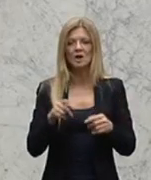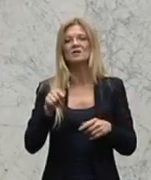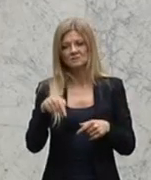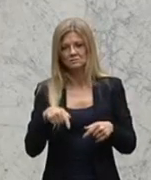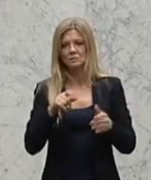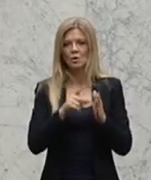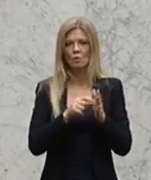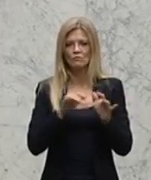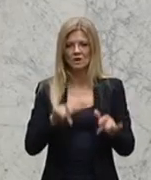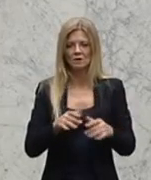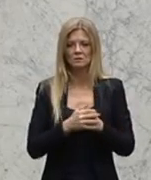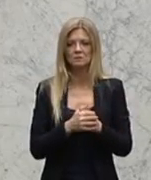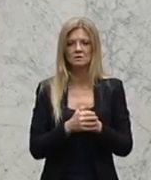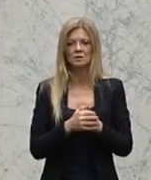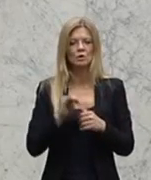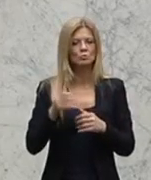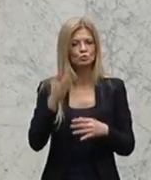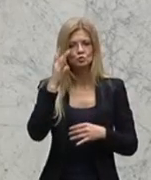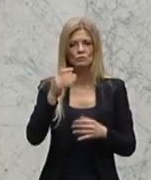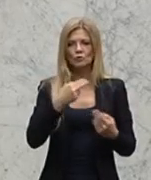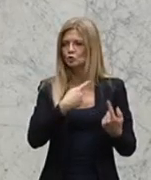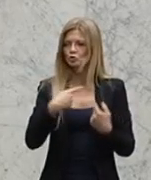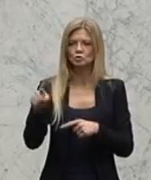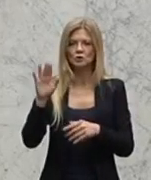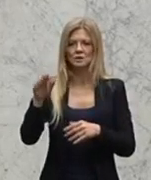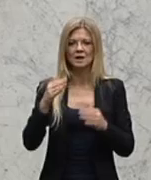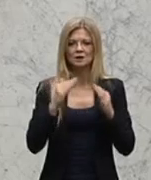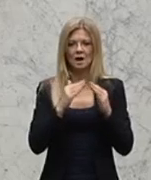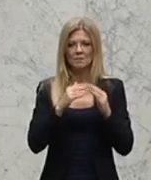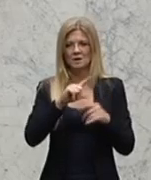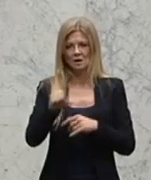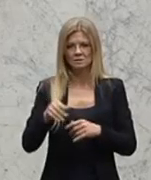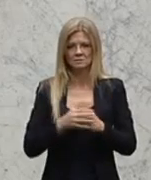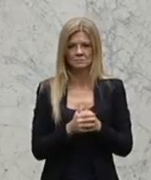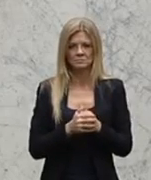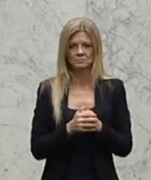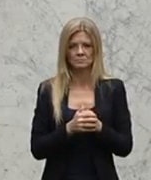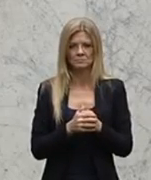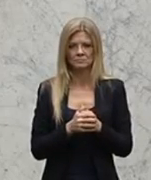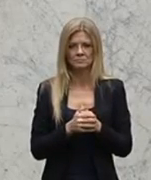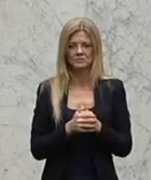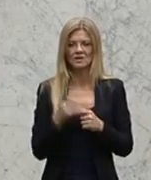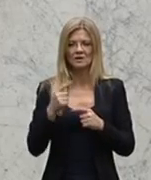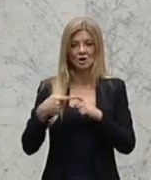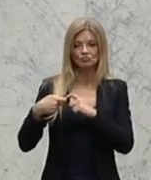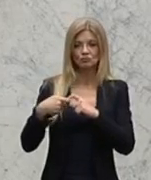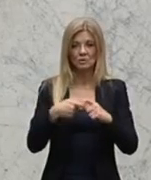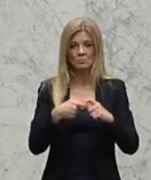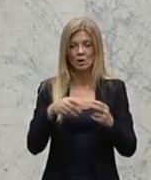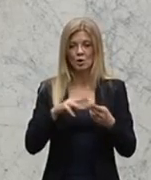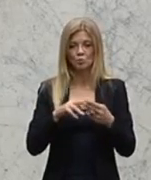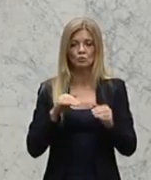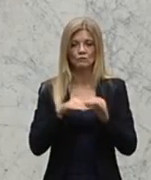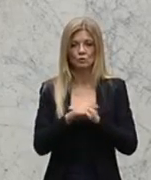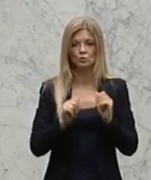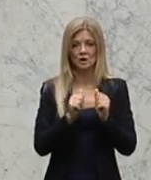selten vor, unverzüglich in deren Heimatland abzuschieben sind. Schlepper und sogenannte